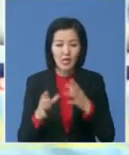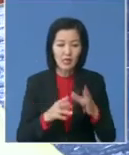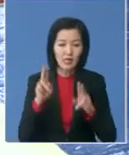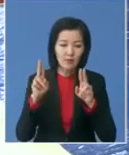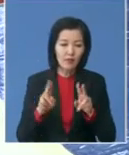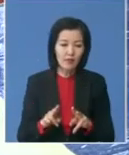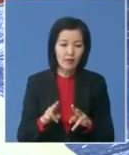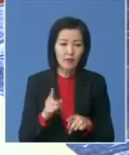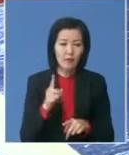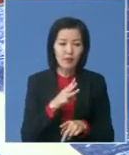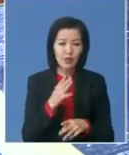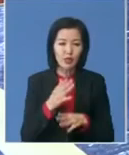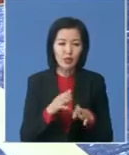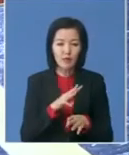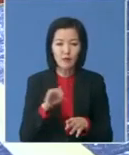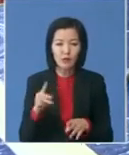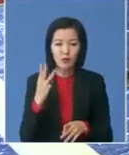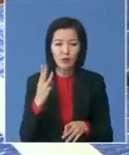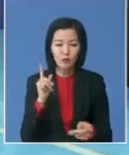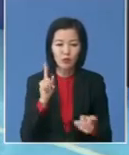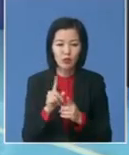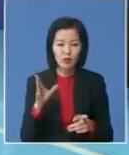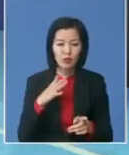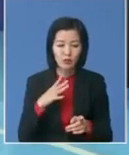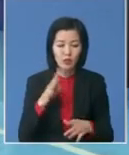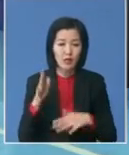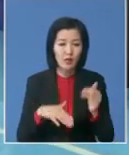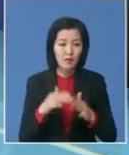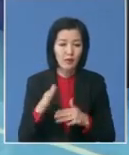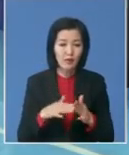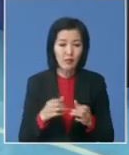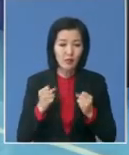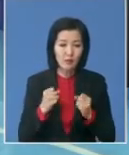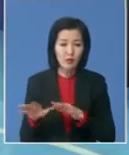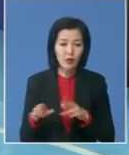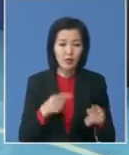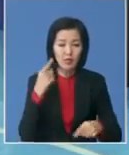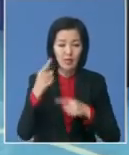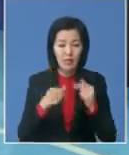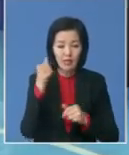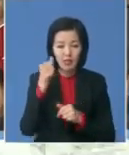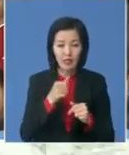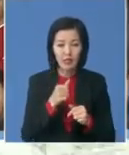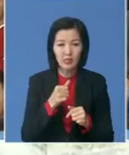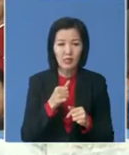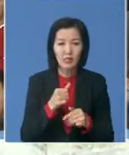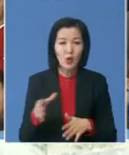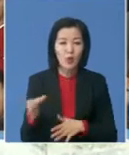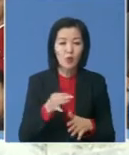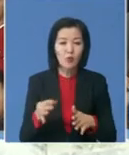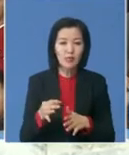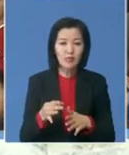сай 1,5 минуттан 3 раунд жұдырықтасады. Мамандардың айтуынша бұл спорттық шара келер жылдың қаңтарында өтетін облыс